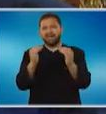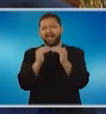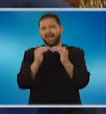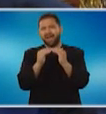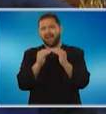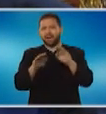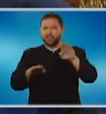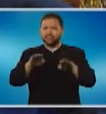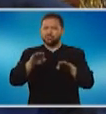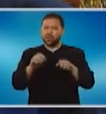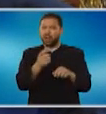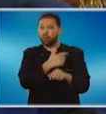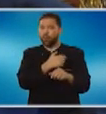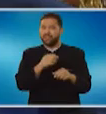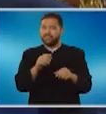măsură îl poate controla